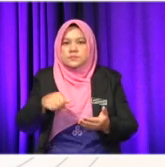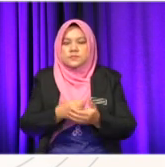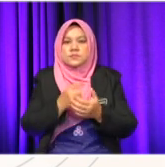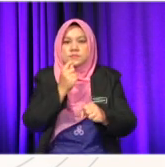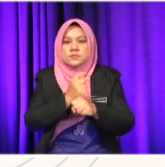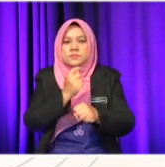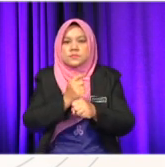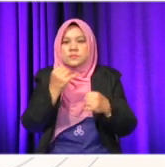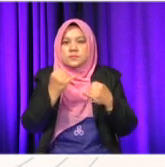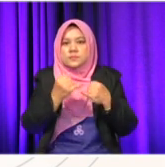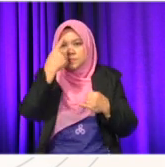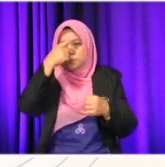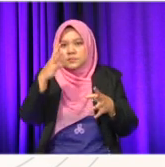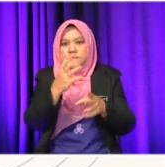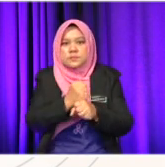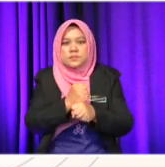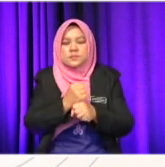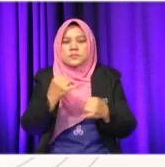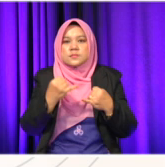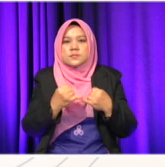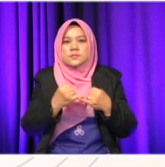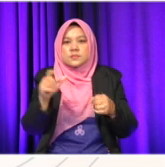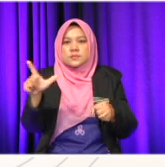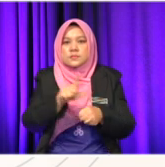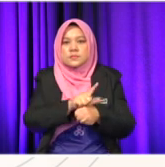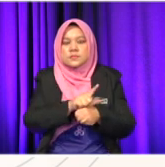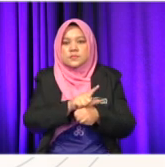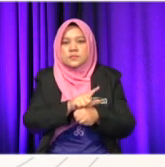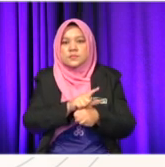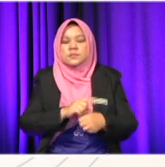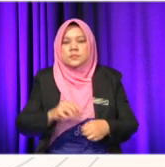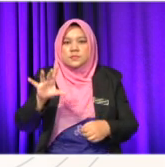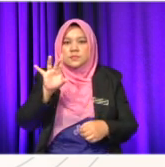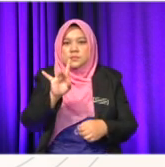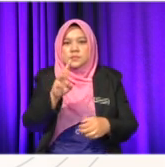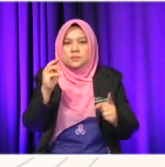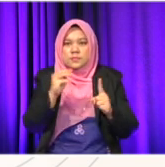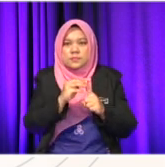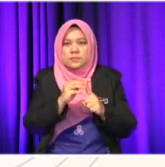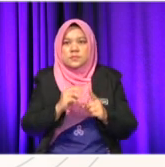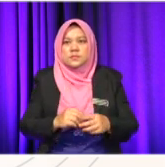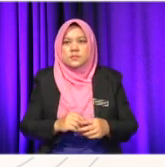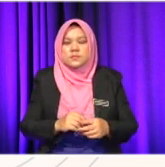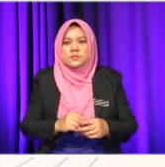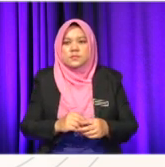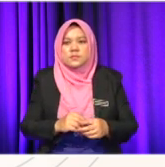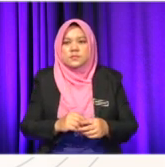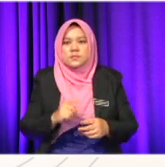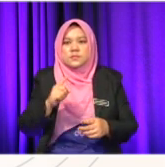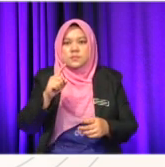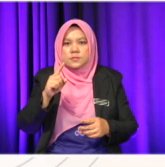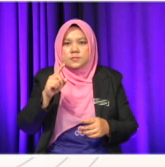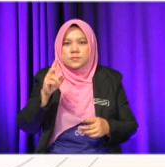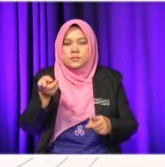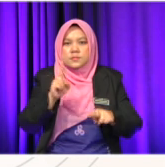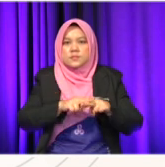kamu untuk dapatkan mereka yang terakhir untuk lengkapkan mereka kamu ialah kamu buat ini 5000 tambah